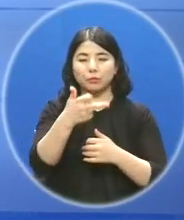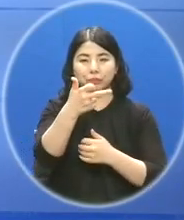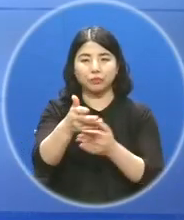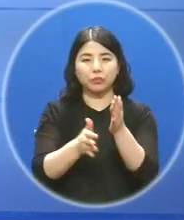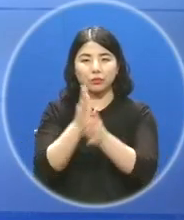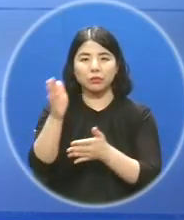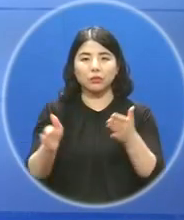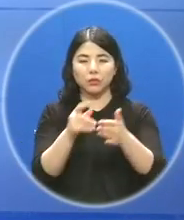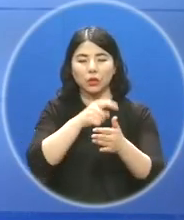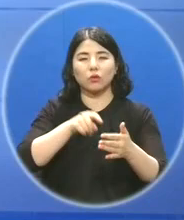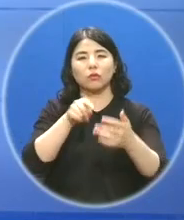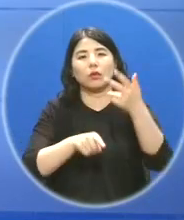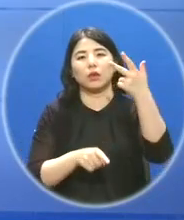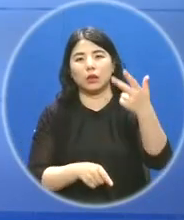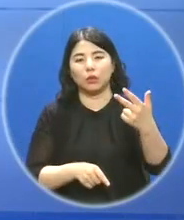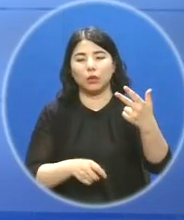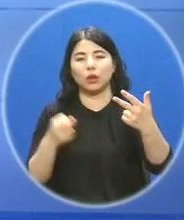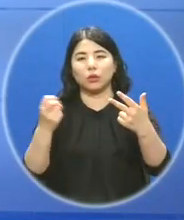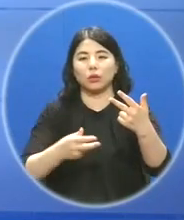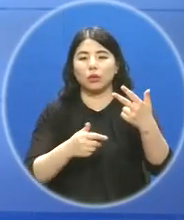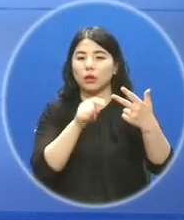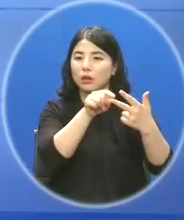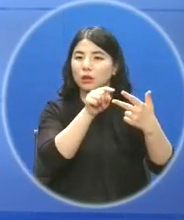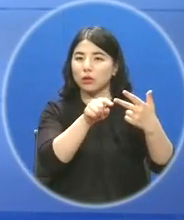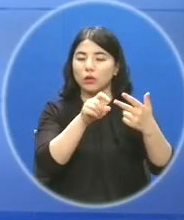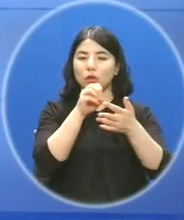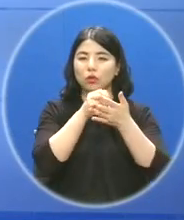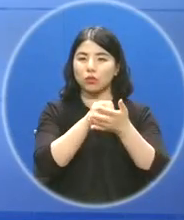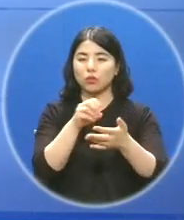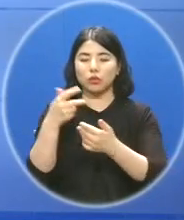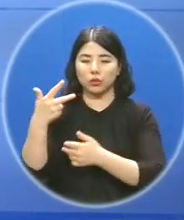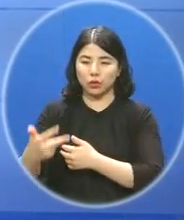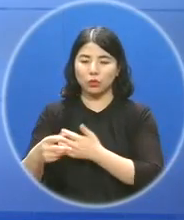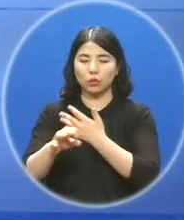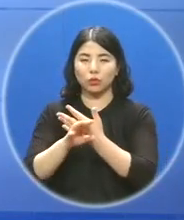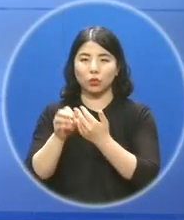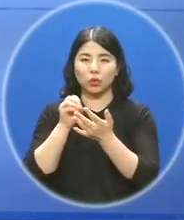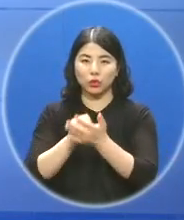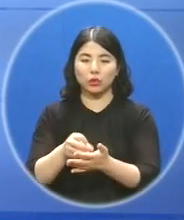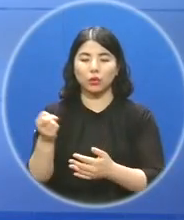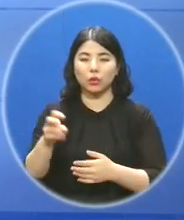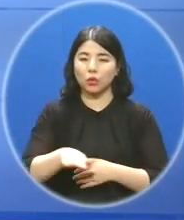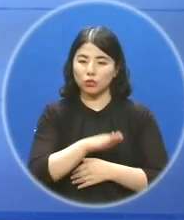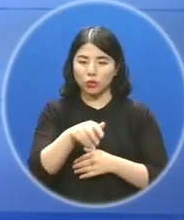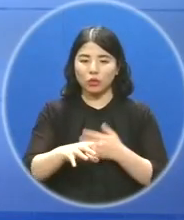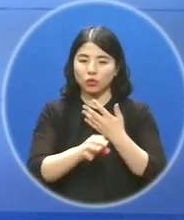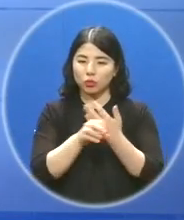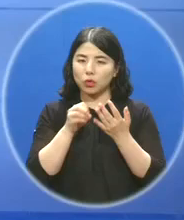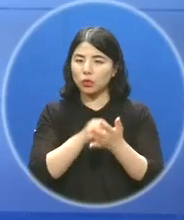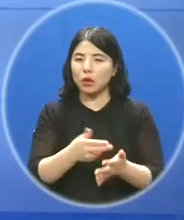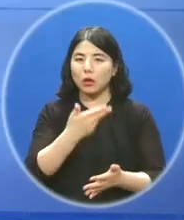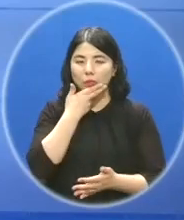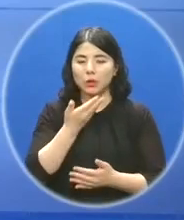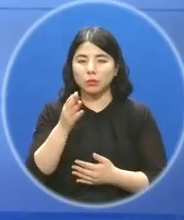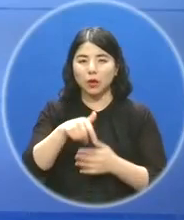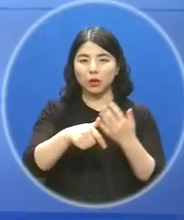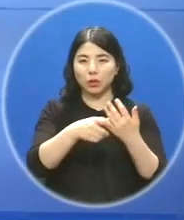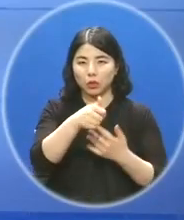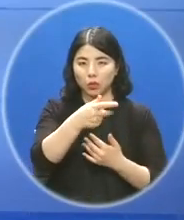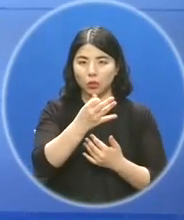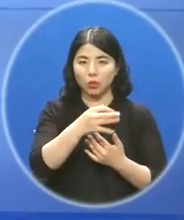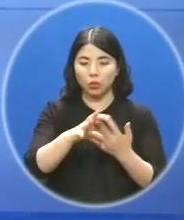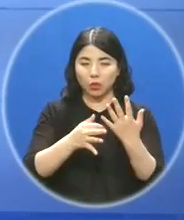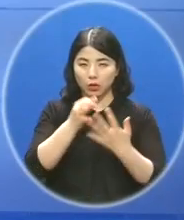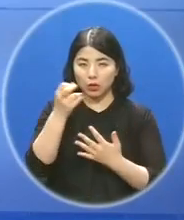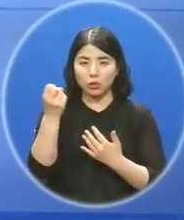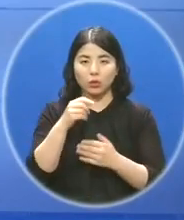광역시도 중에서 7개. 네. 그리고 7군데는 이제 후보 등록제. 그리고 이제 저희는 후보 등록제는 없지만 그 교황 선출 방식을 채택하고